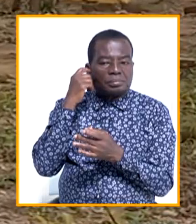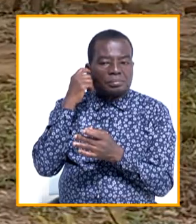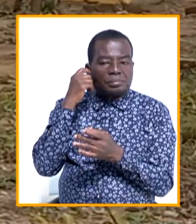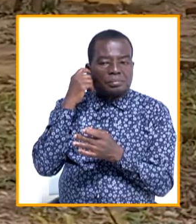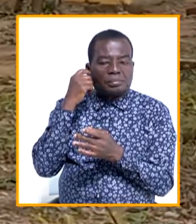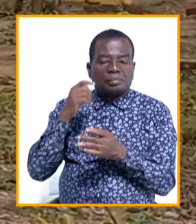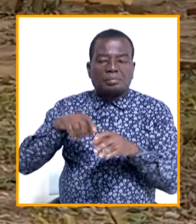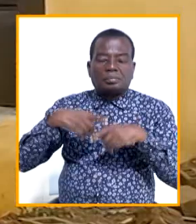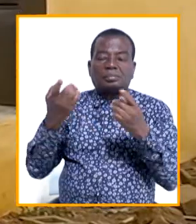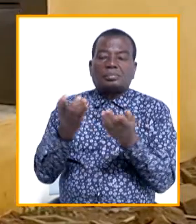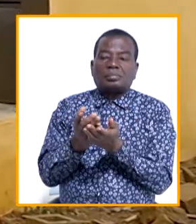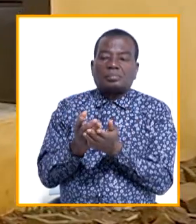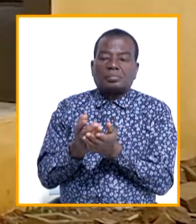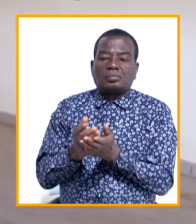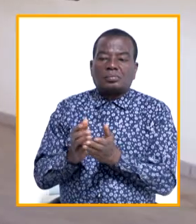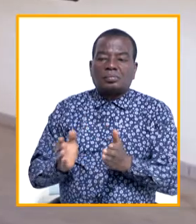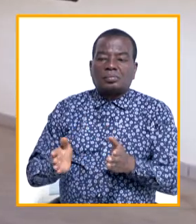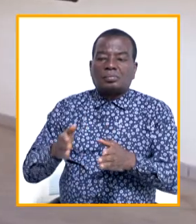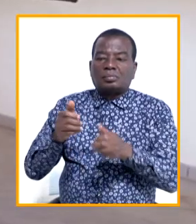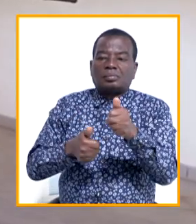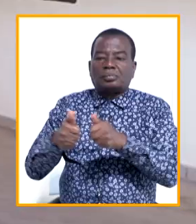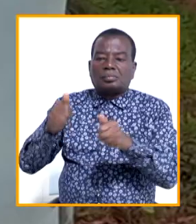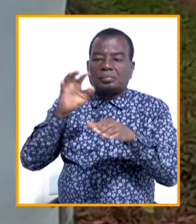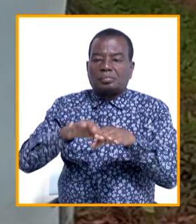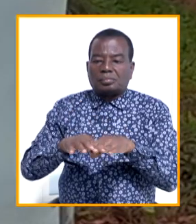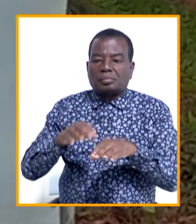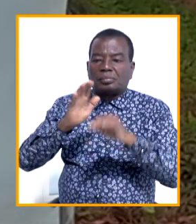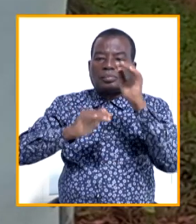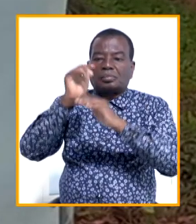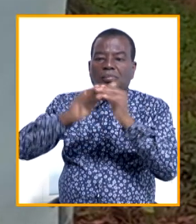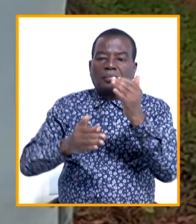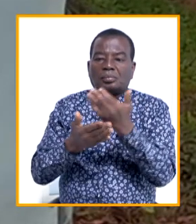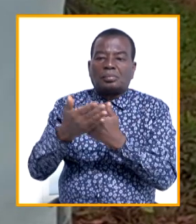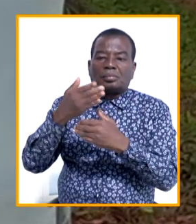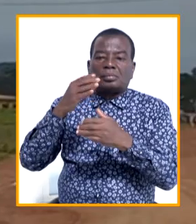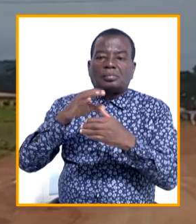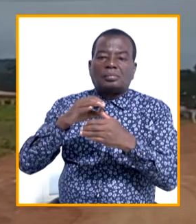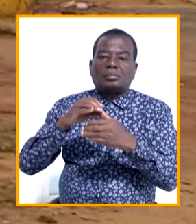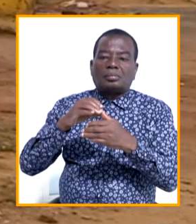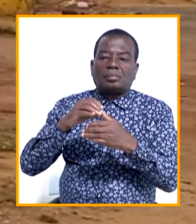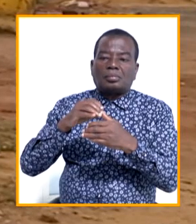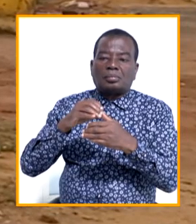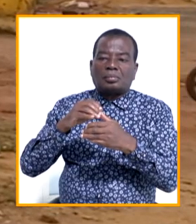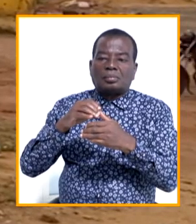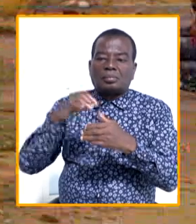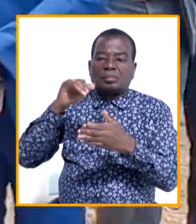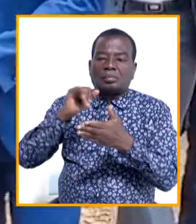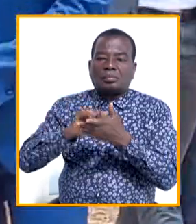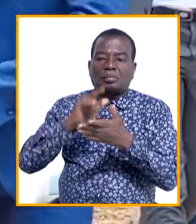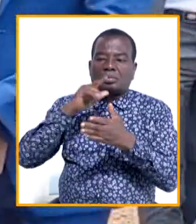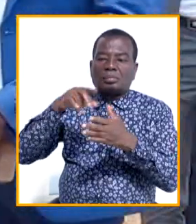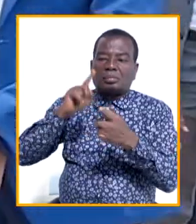un bloc administratif et deux salles de classes construit par le Conseil Régional du kabadougou au collège moderne de cokoun localité dans le département de